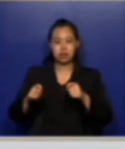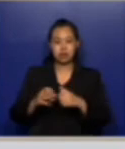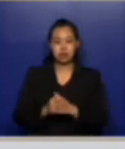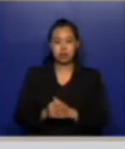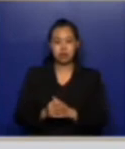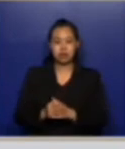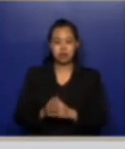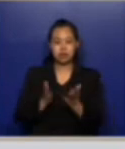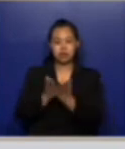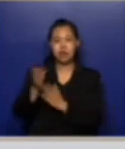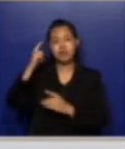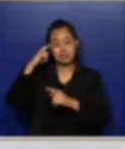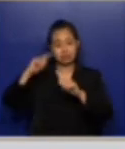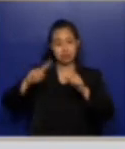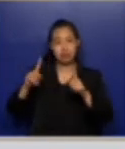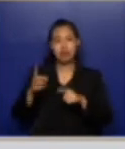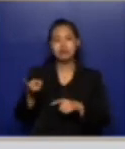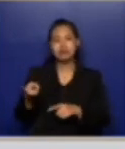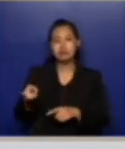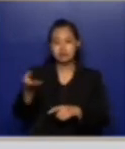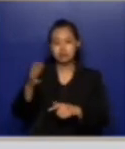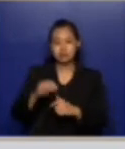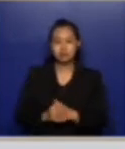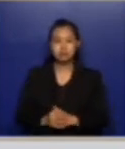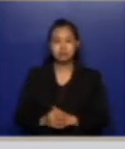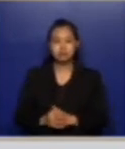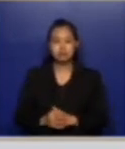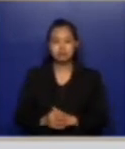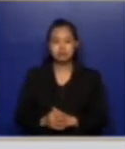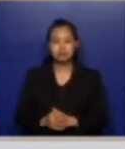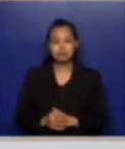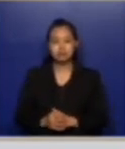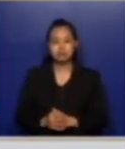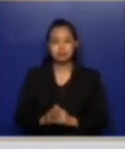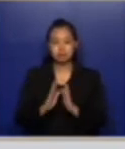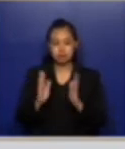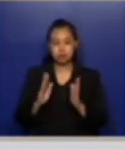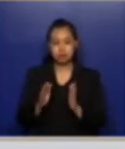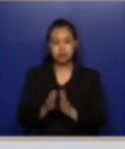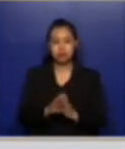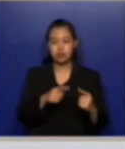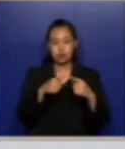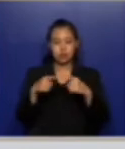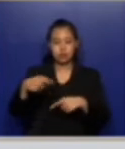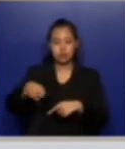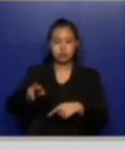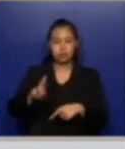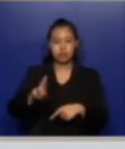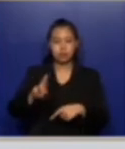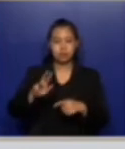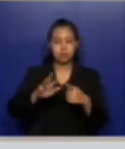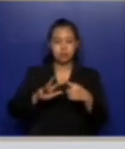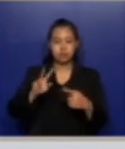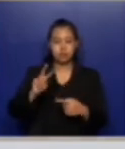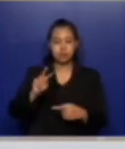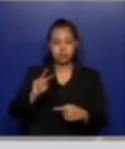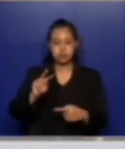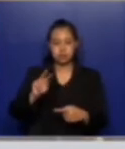ฝ่ายค้านไปนะครับต่อไปเชิญท่านนายแพทย์ประสงค์บุญพงศ์ครับเชิญครับ